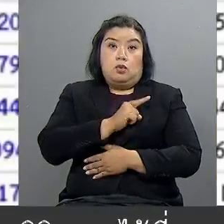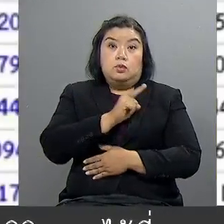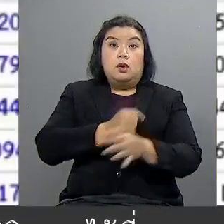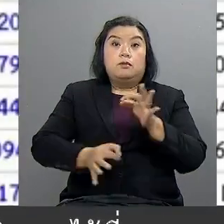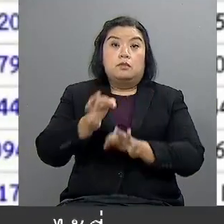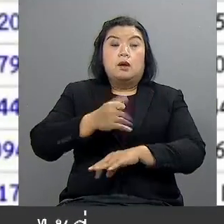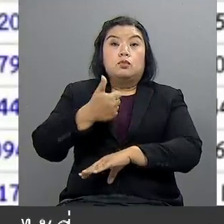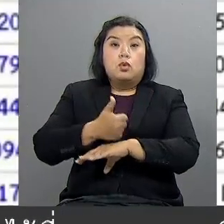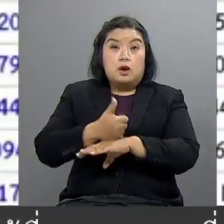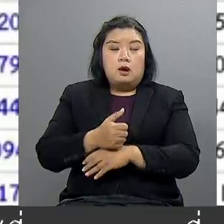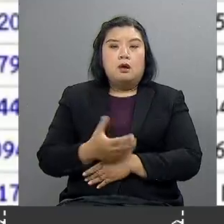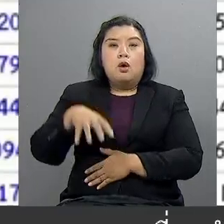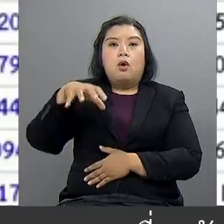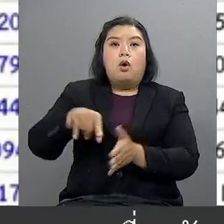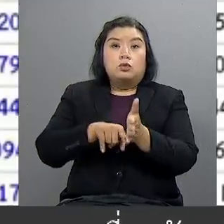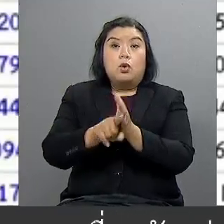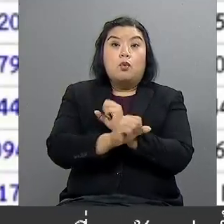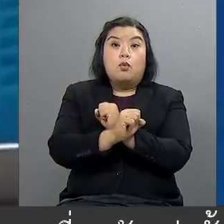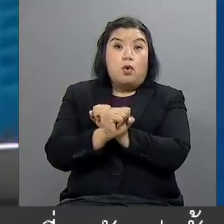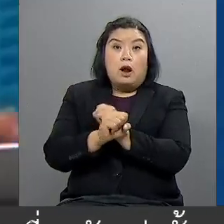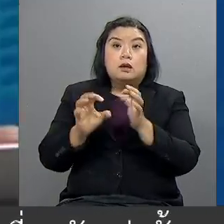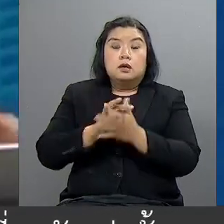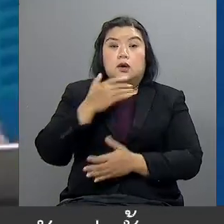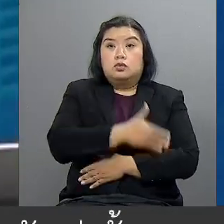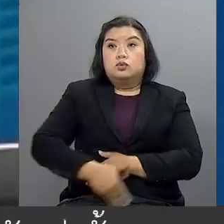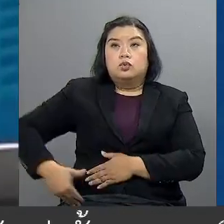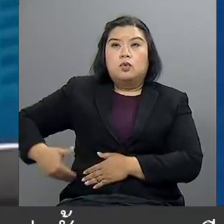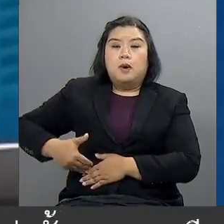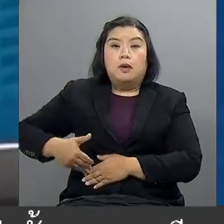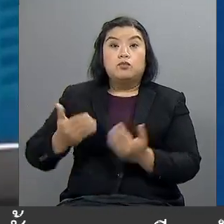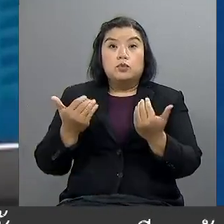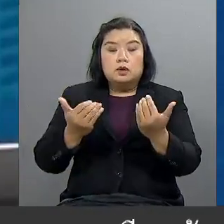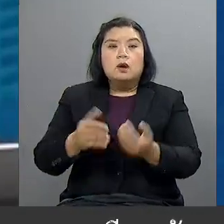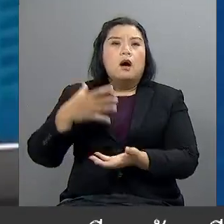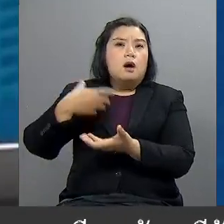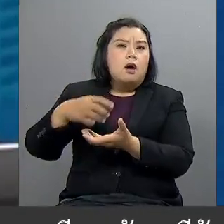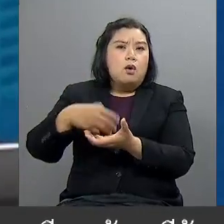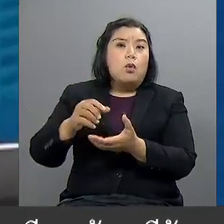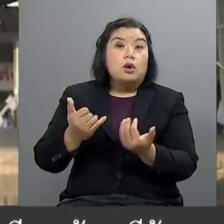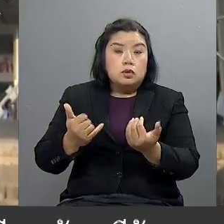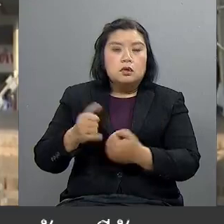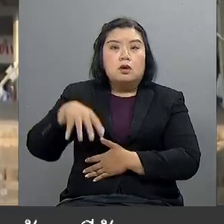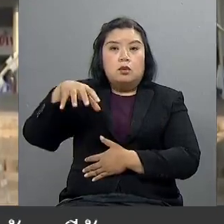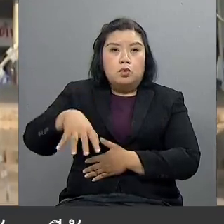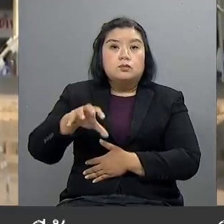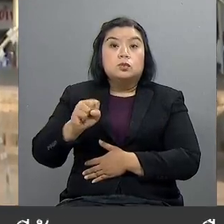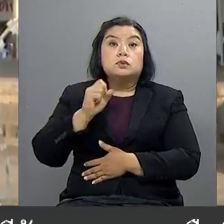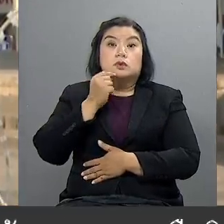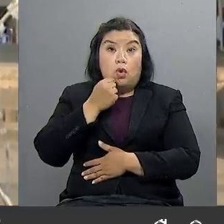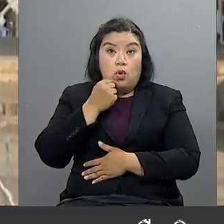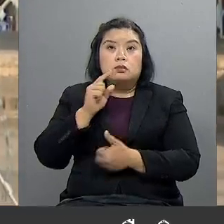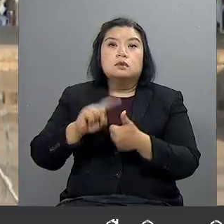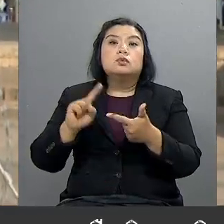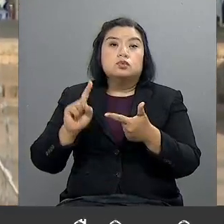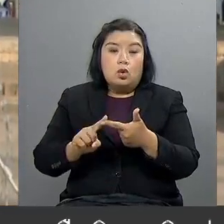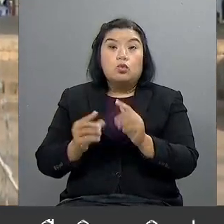กองควบคุมโรคและภัยสุขภาพในภาวะฉุกเฉินแถลงย้ำพื้นที่จังหวัดสมุทรสาครและกรุงเทพฯยังคงมี